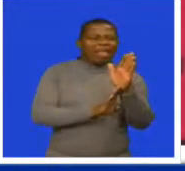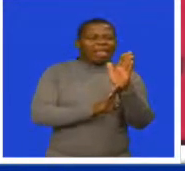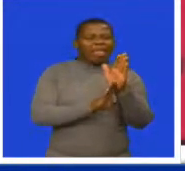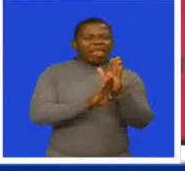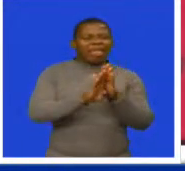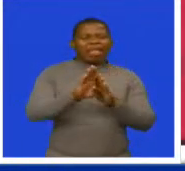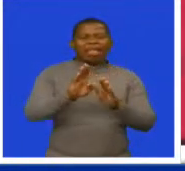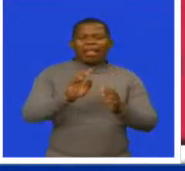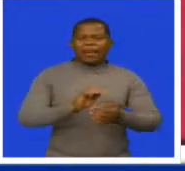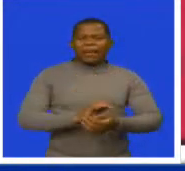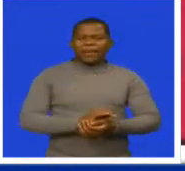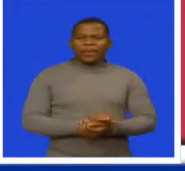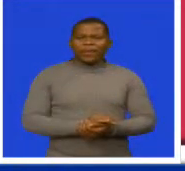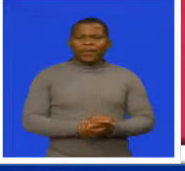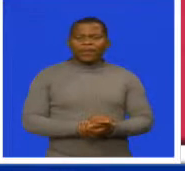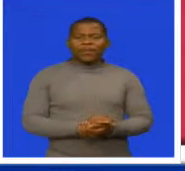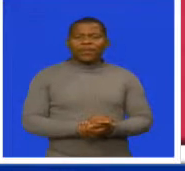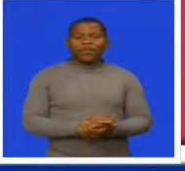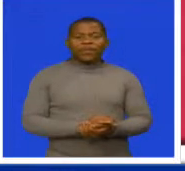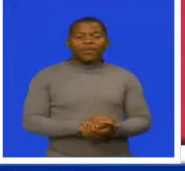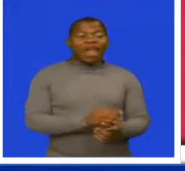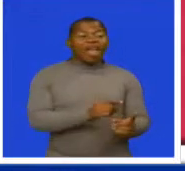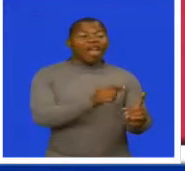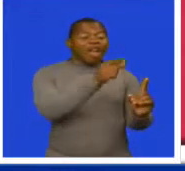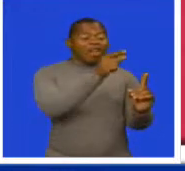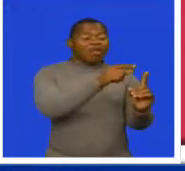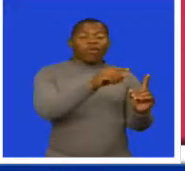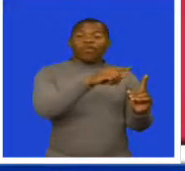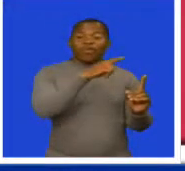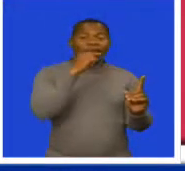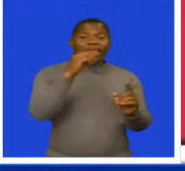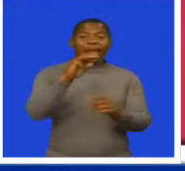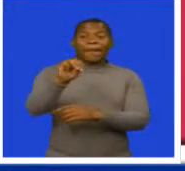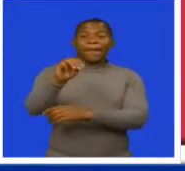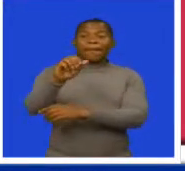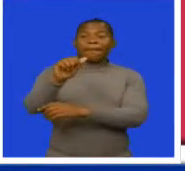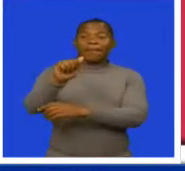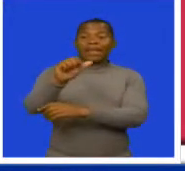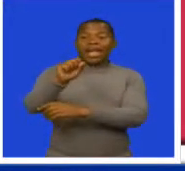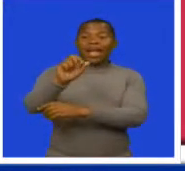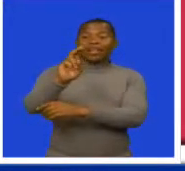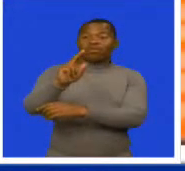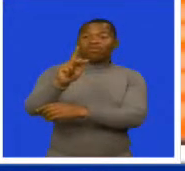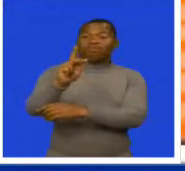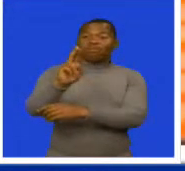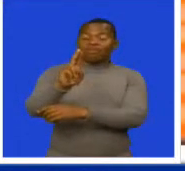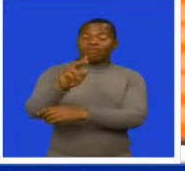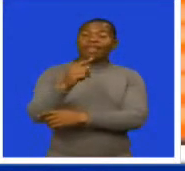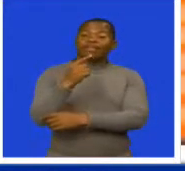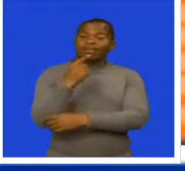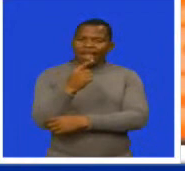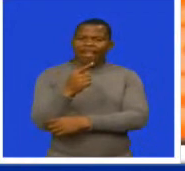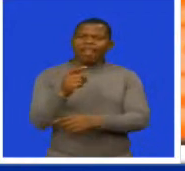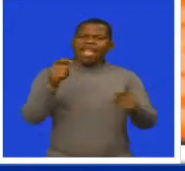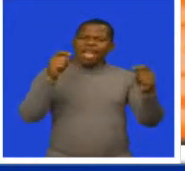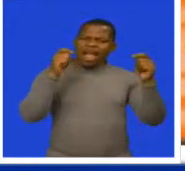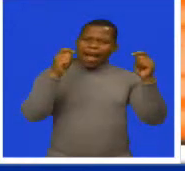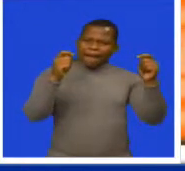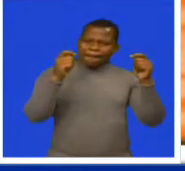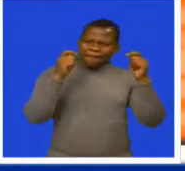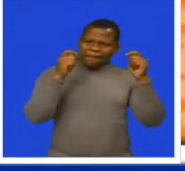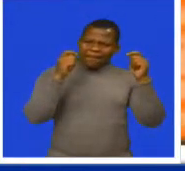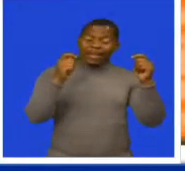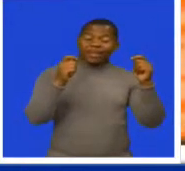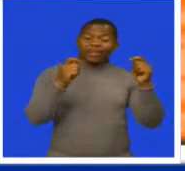mkhankaso babuke kuthi bacocisane nebaholi betenkolo letikhona lapha eveni njengoba babonile kuthi liningi leMaswati